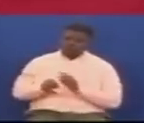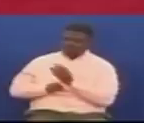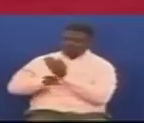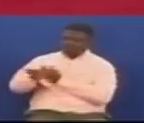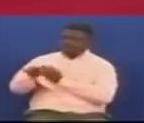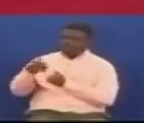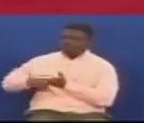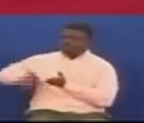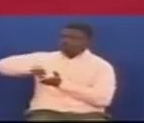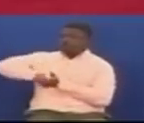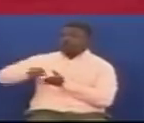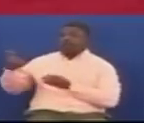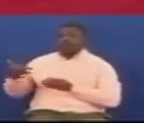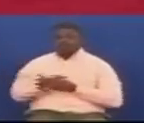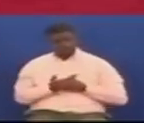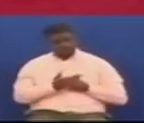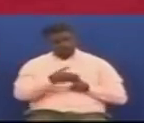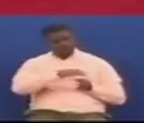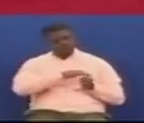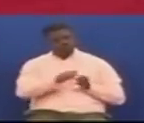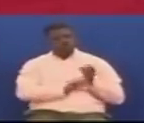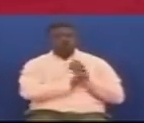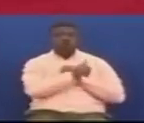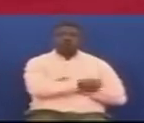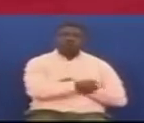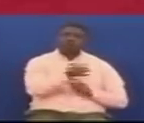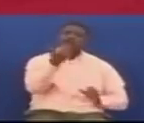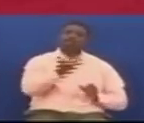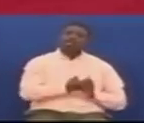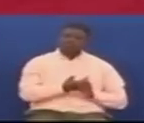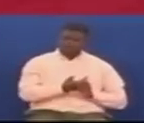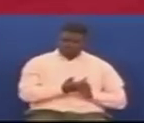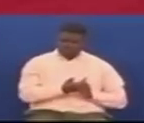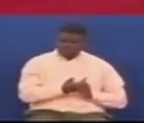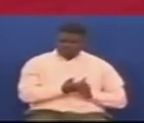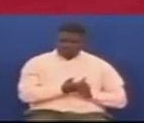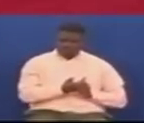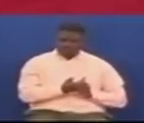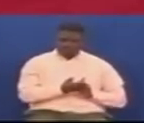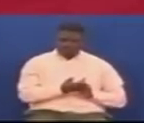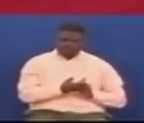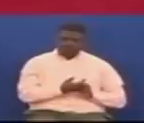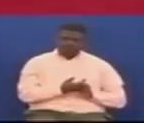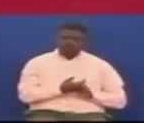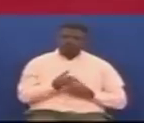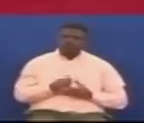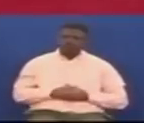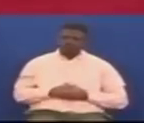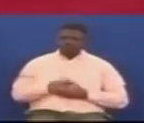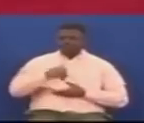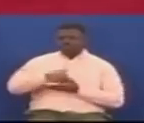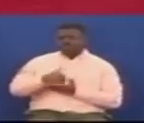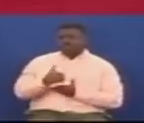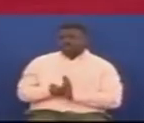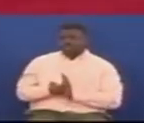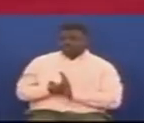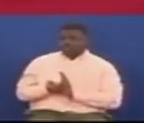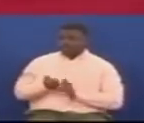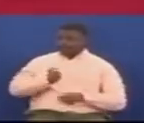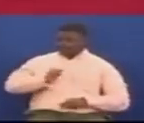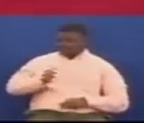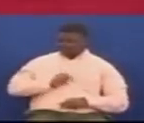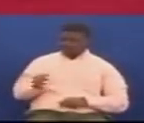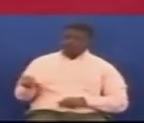benki pamoja na matumizi ya wakala wa benki. Mwenendo wa mikopo kwa sekta binafsi. Mheshimiwa